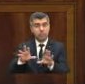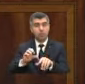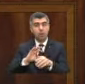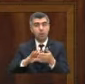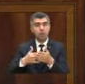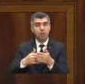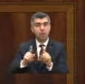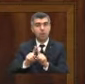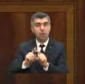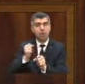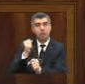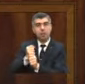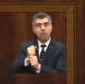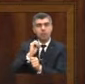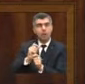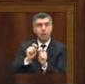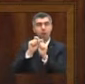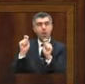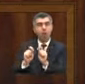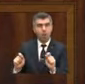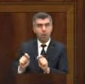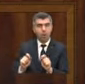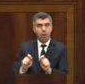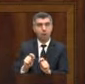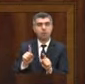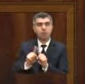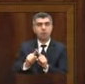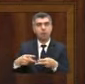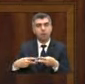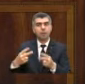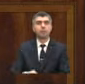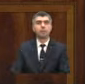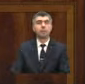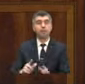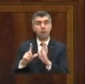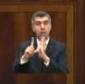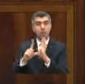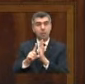لعمال المستقلين وأصحاب المهن الحرة إلى حيز الوجود، وهو القانون